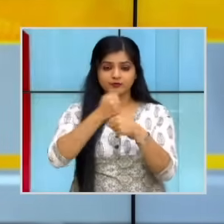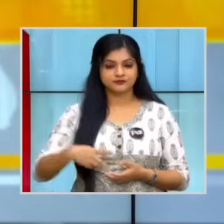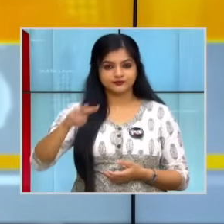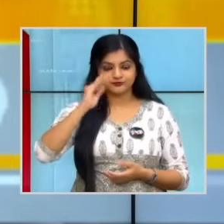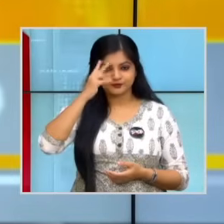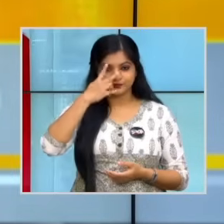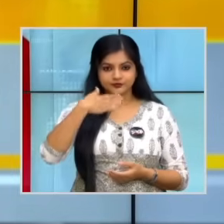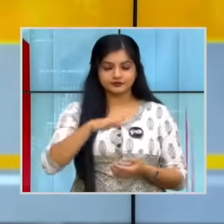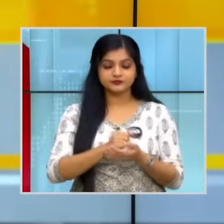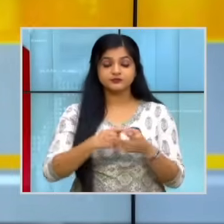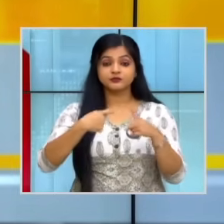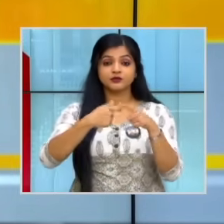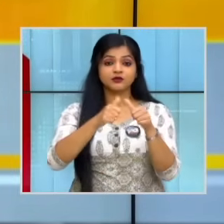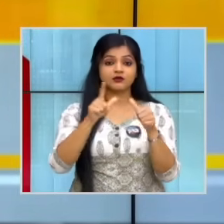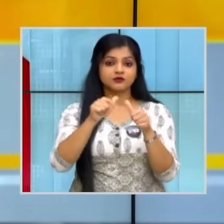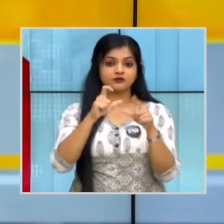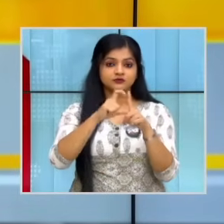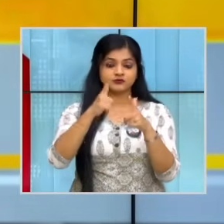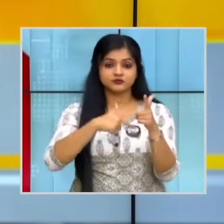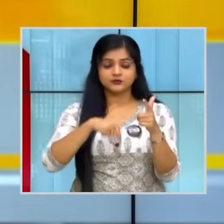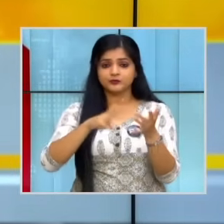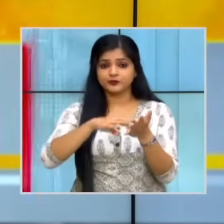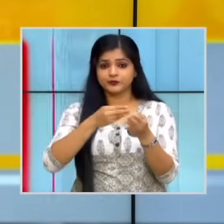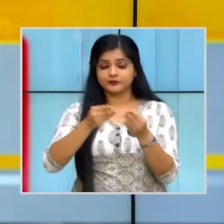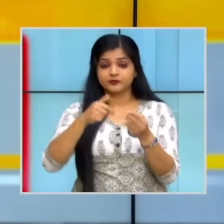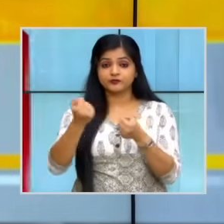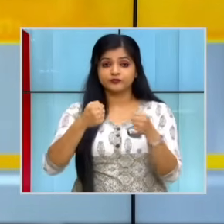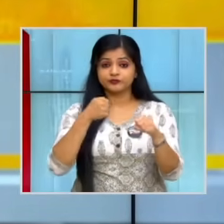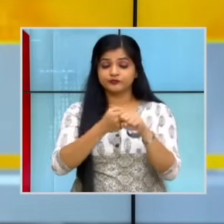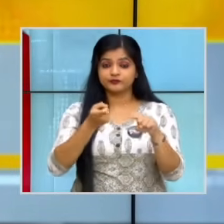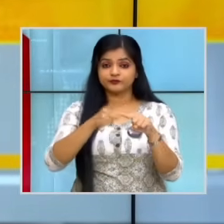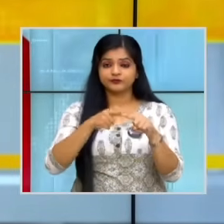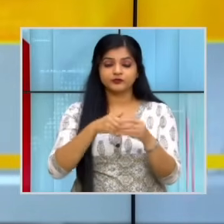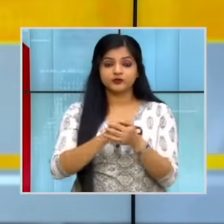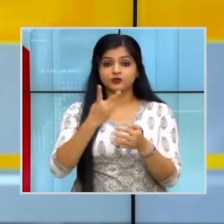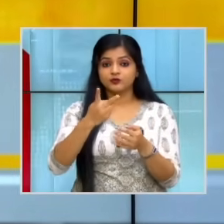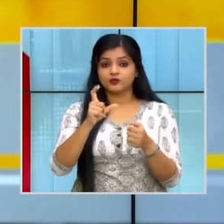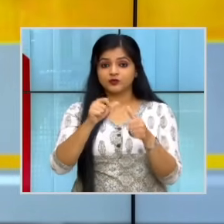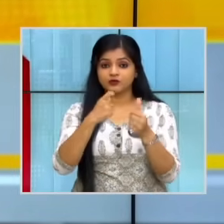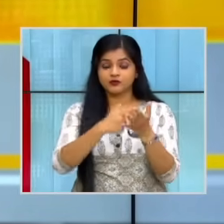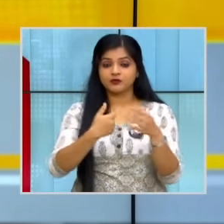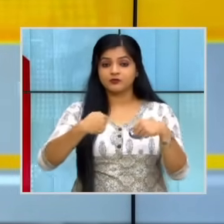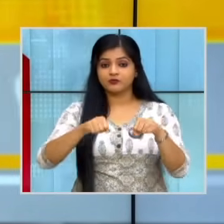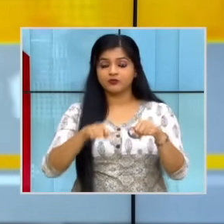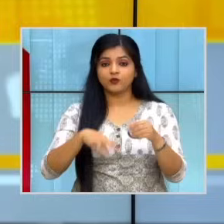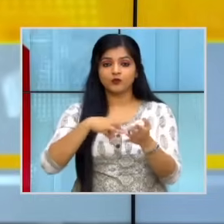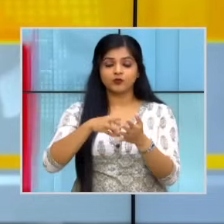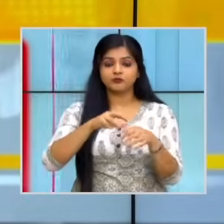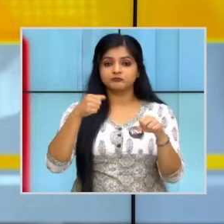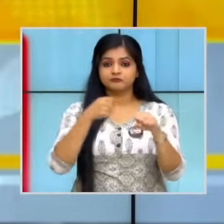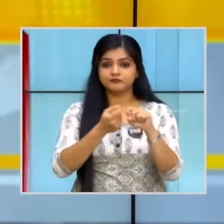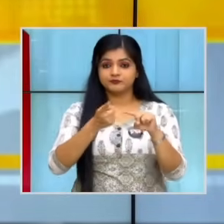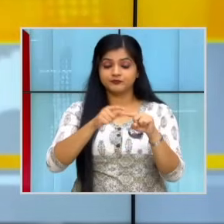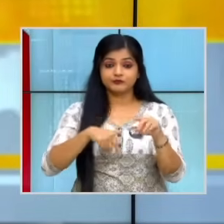അറിയിച്ചിരിക്കുന്നത്. തുടരുന്നു. കാലടി മരോട്ടിച്ചൂടൽ വാഹനങ്ങൾ കൂട്ടിയിടിച്ച അപകടം. 2 കാറുകളും ബൈക്കും ഓട്ടോയുമാണ് കൂട്ടിയിടിച്ചത്. അപകടത്തെ